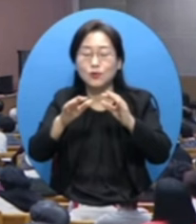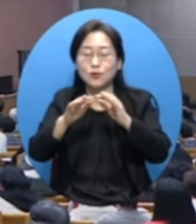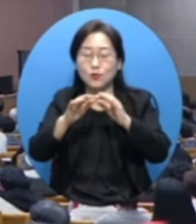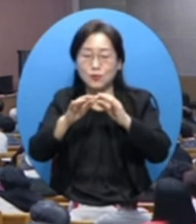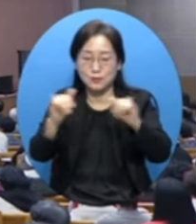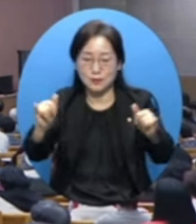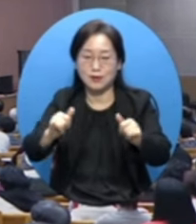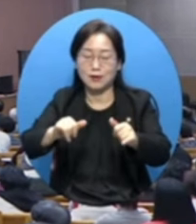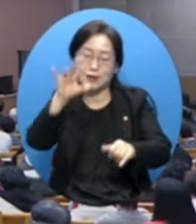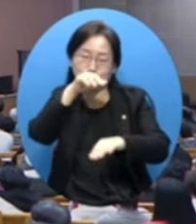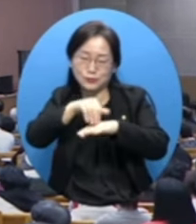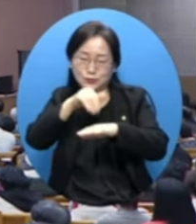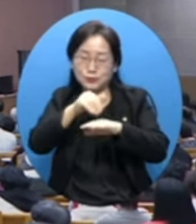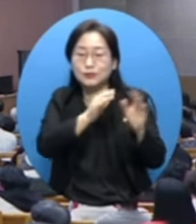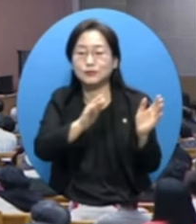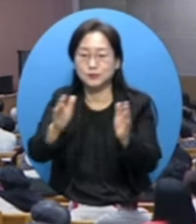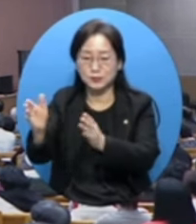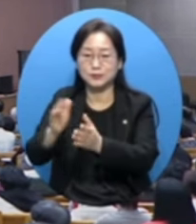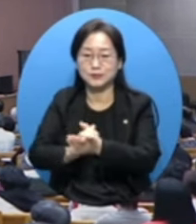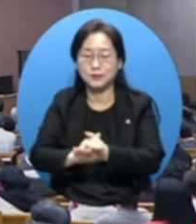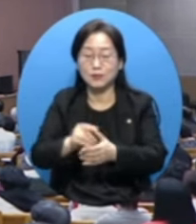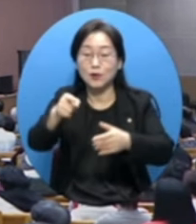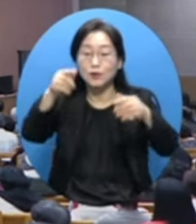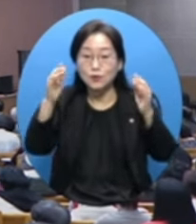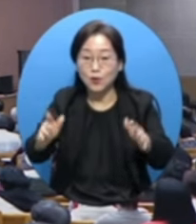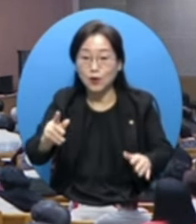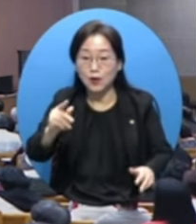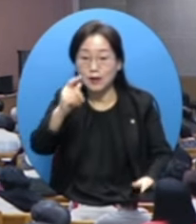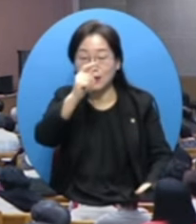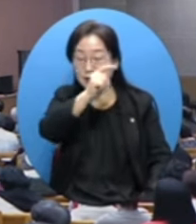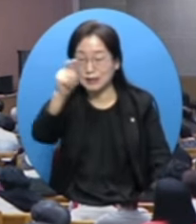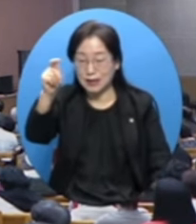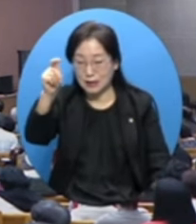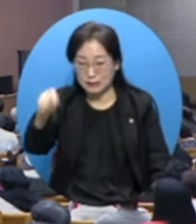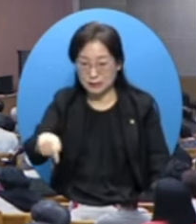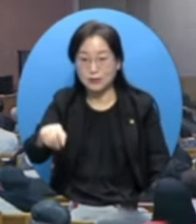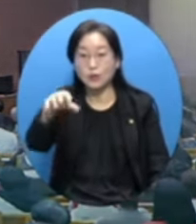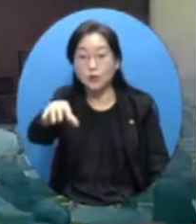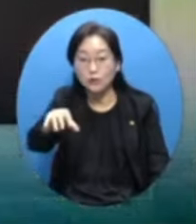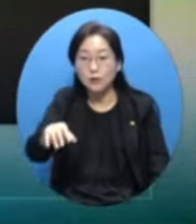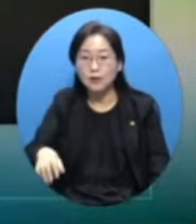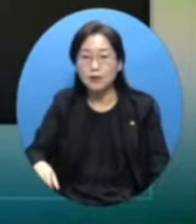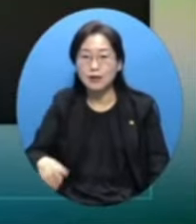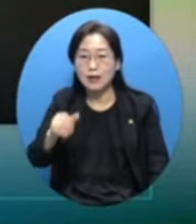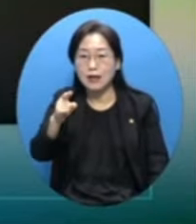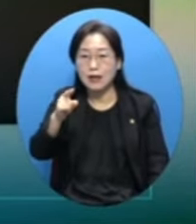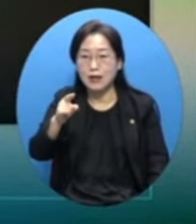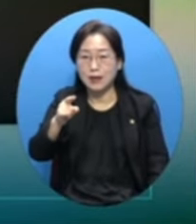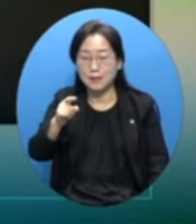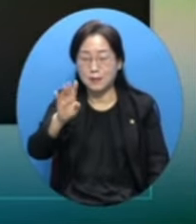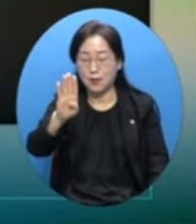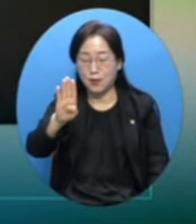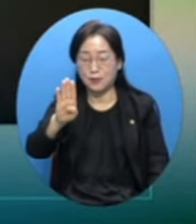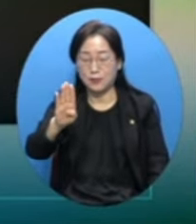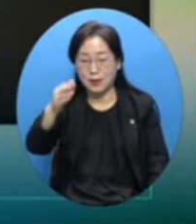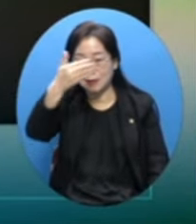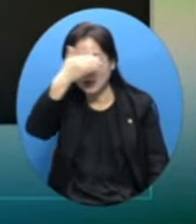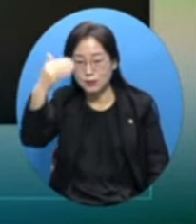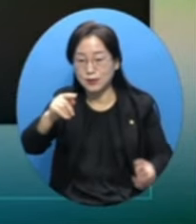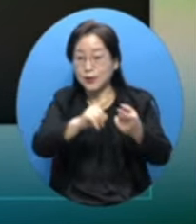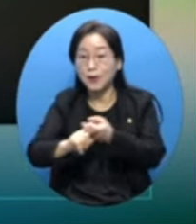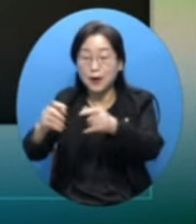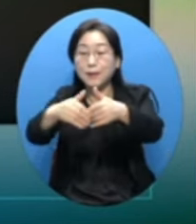선교를 준비합니다 그 기간에 사주의 에버스 청년 연합회의 대표가 되었고이